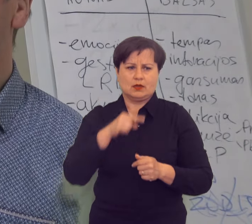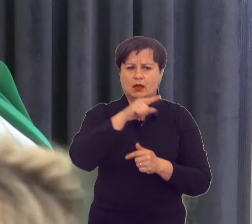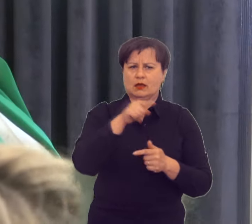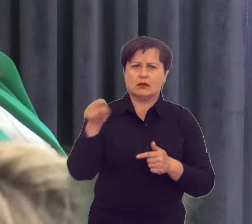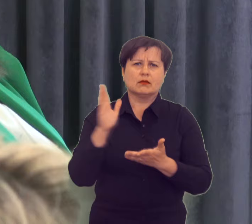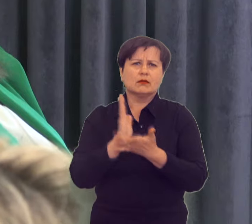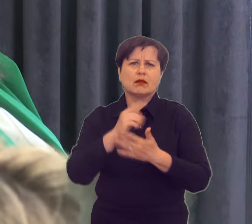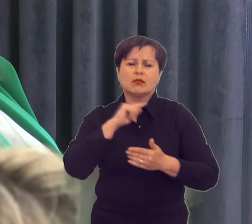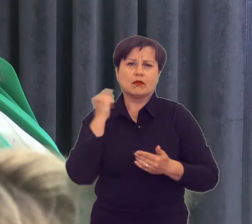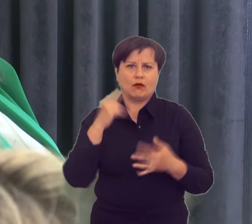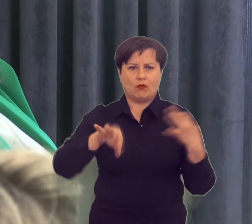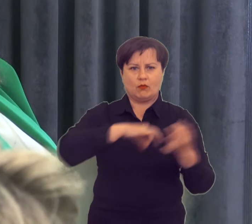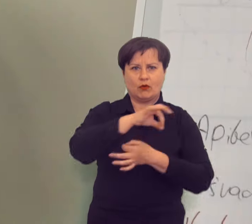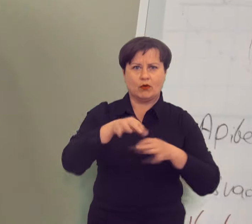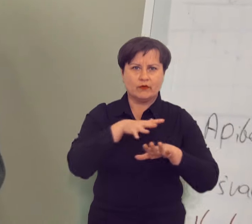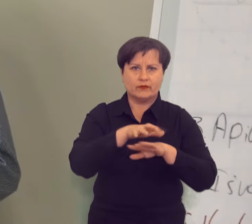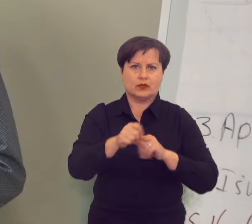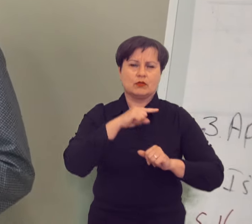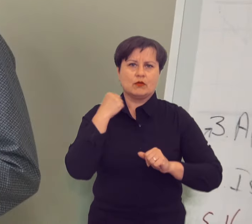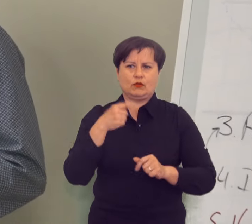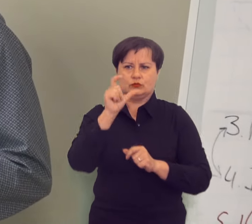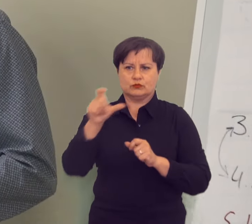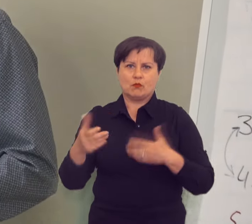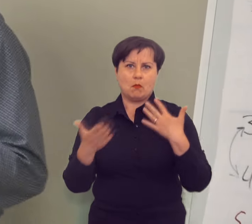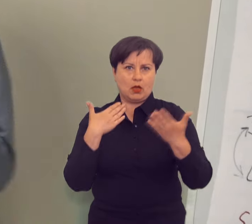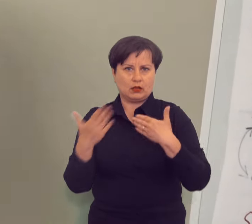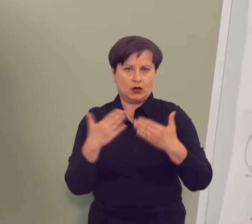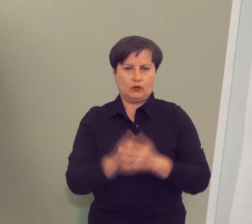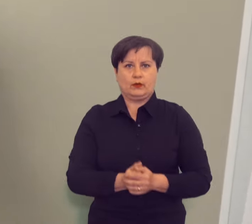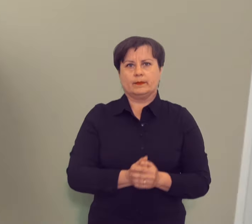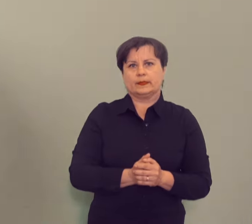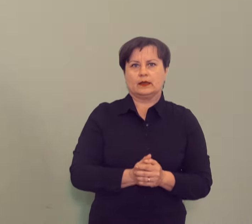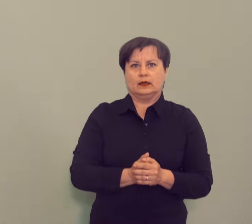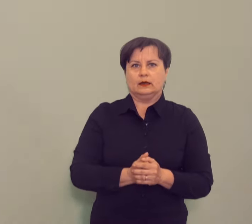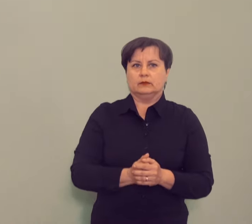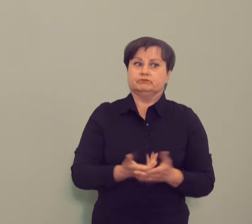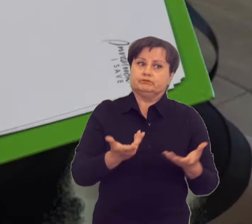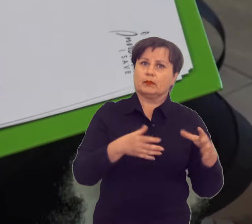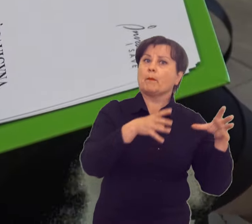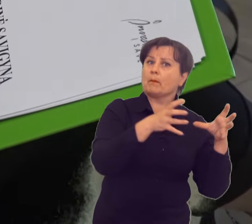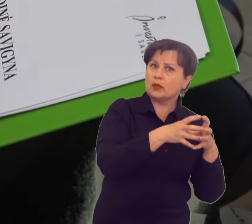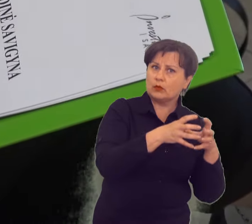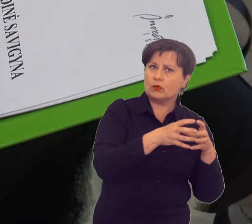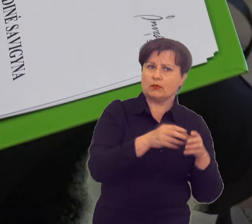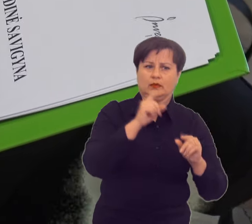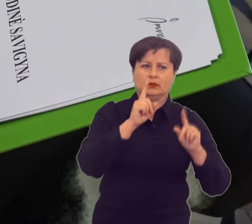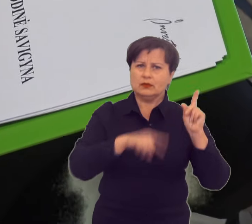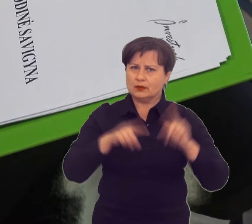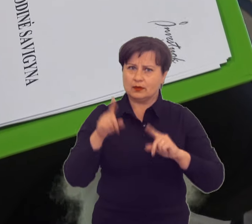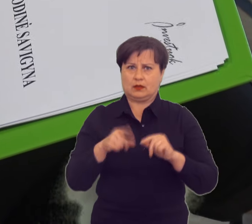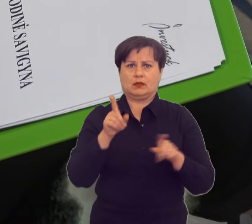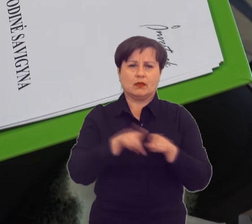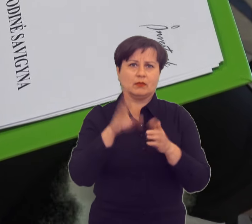dabar irgi daug projektų vykdo, daug su žmonėm bendrauja, vat kaip tenka vesti tuos mokymus? Nu, bendruomenėms tenka nedažnai,